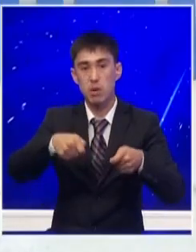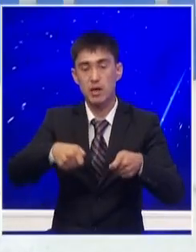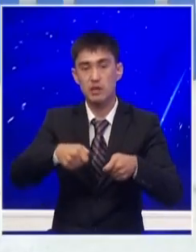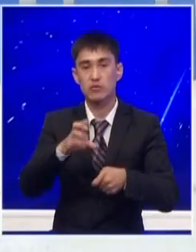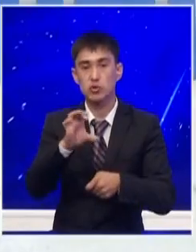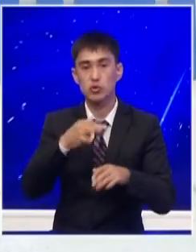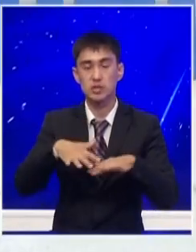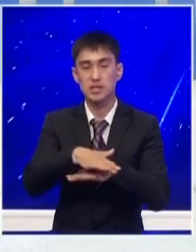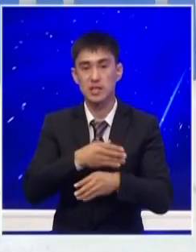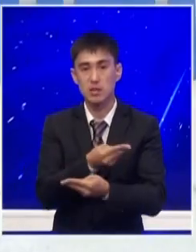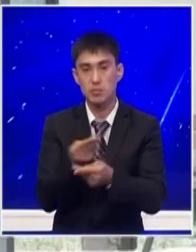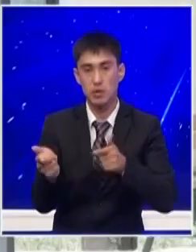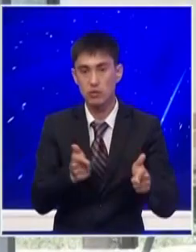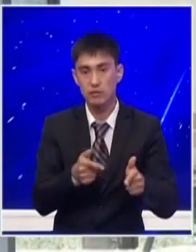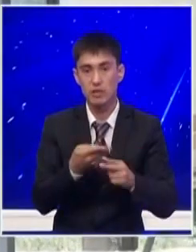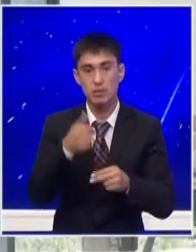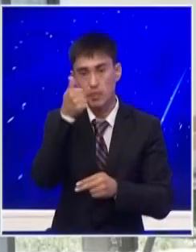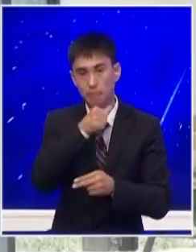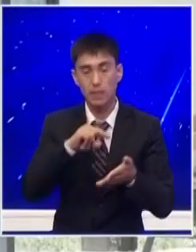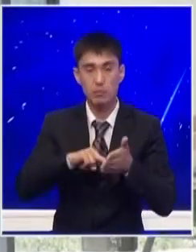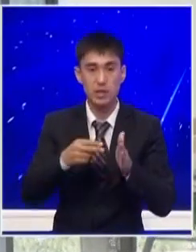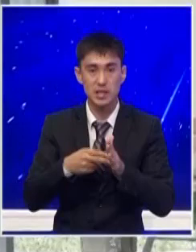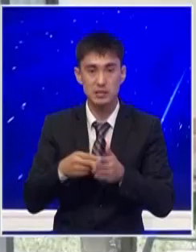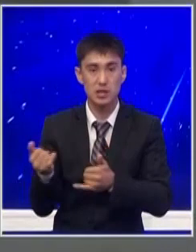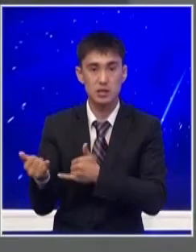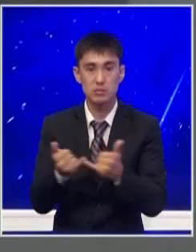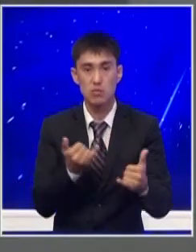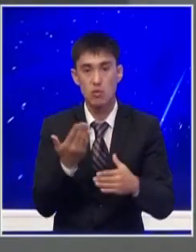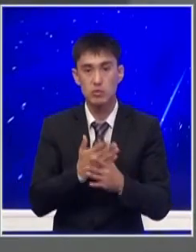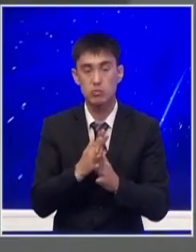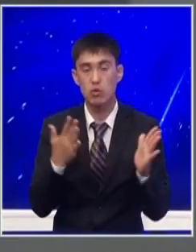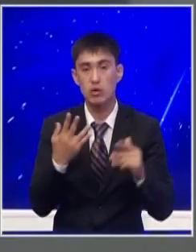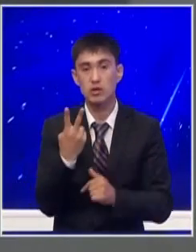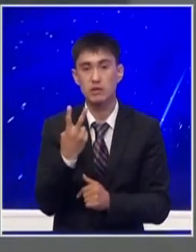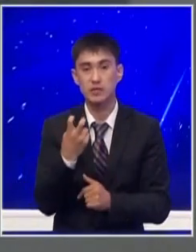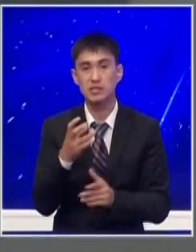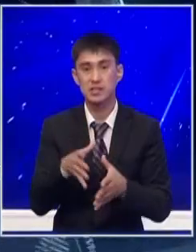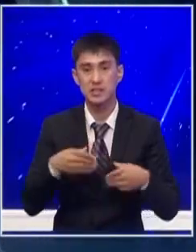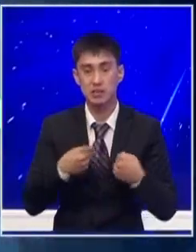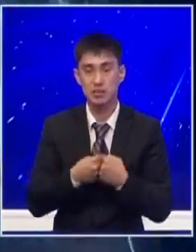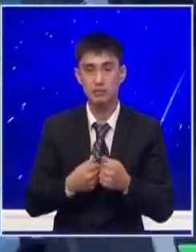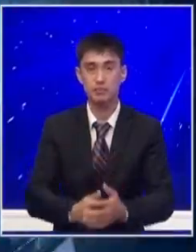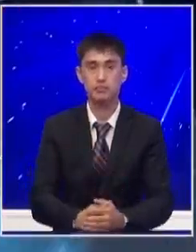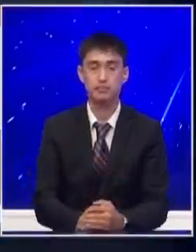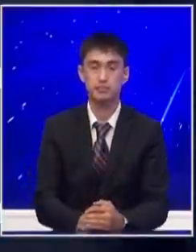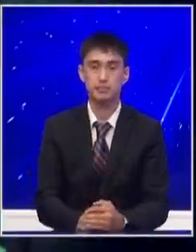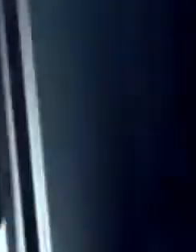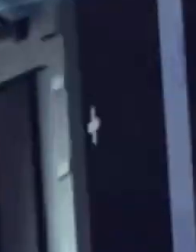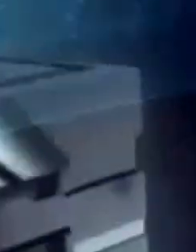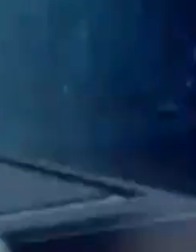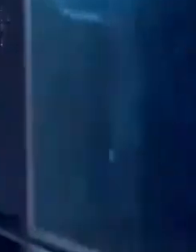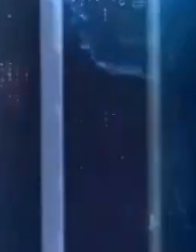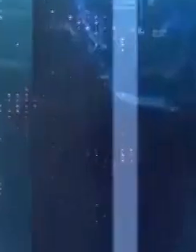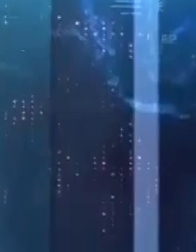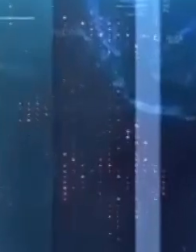социально уязвимых слоев населения. В этом году планируется оказать помощь более чем 200 семьям. Айслу Жандосова, Жайдарбек Нурбек,